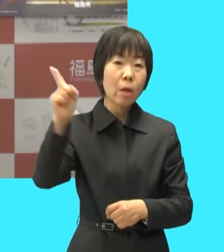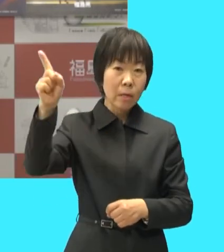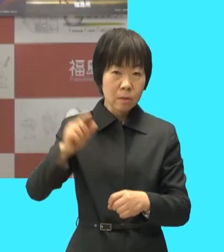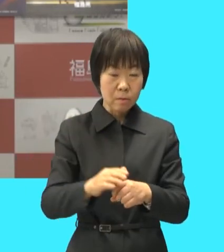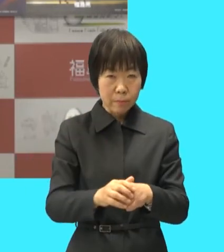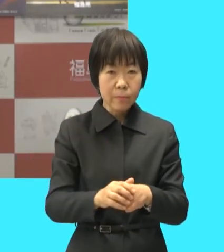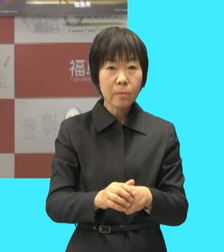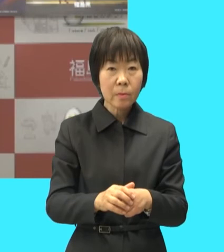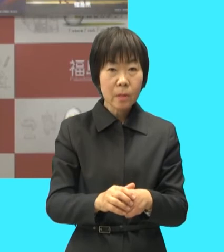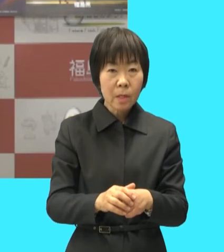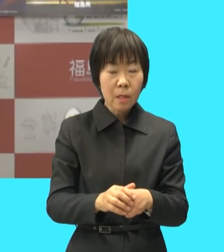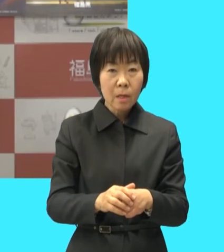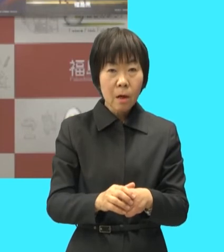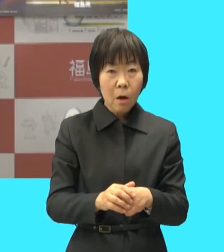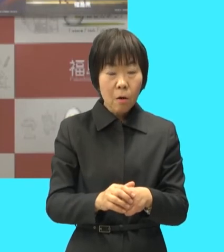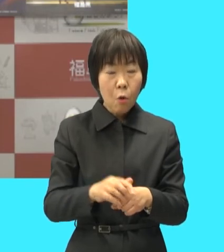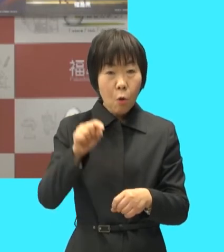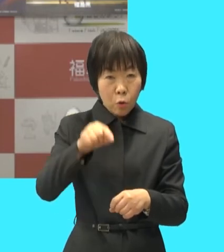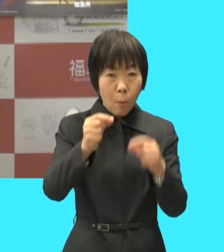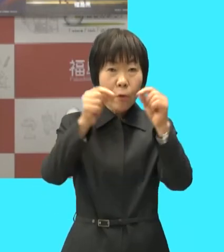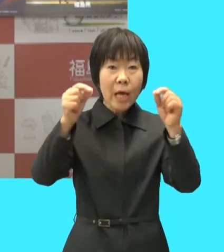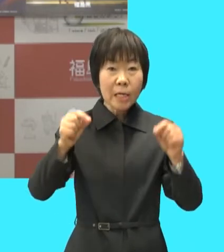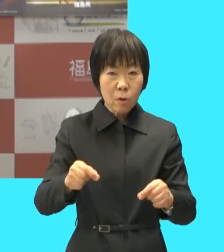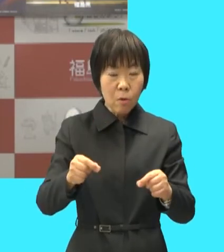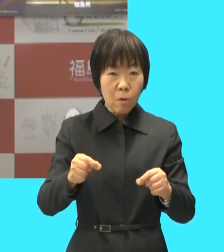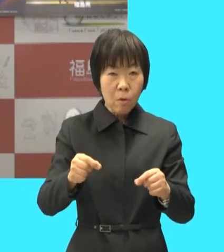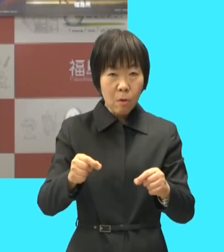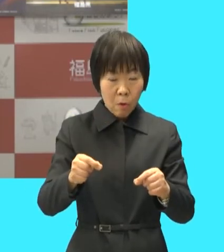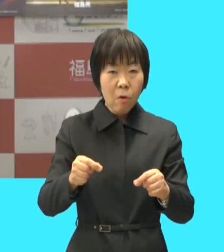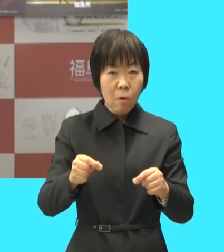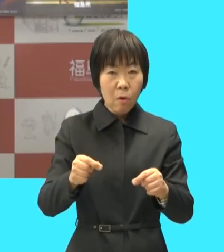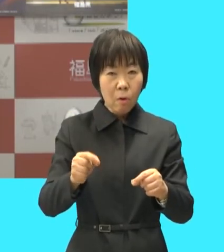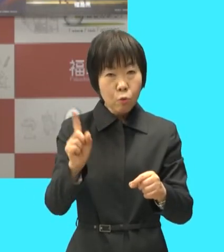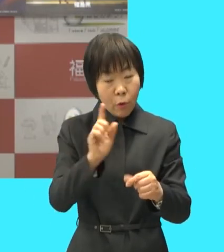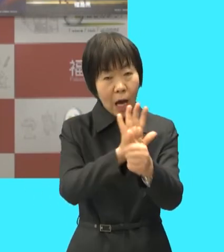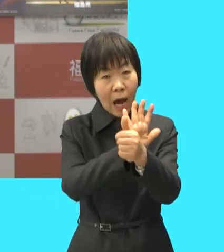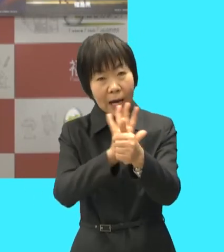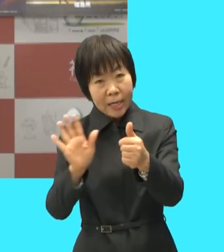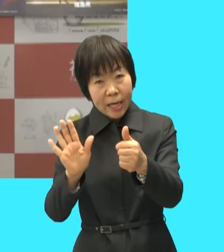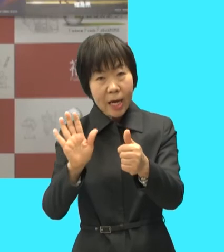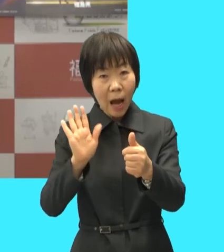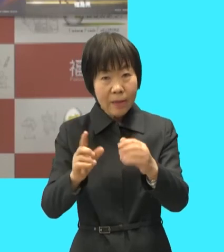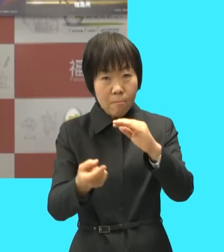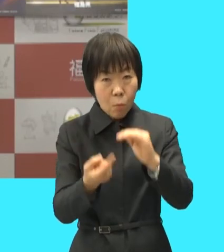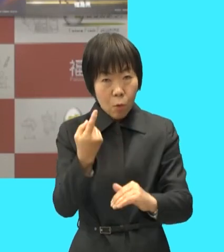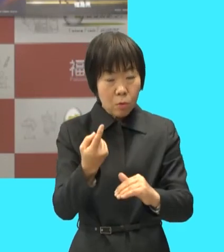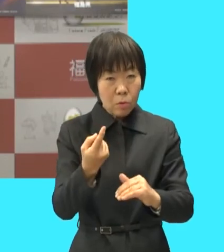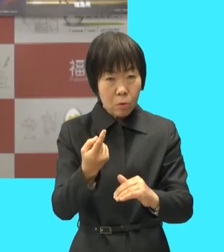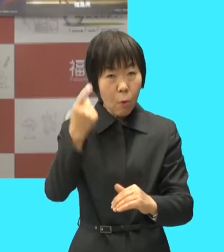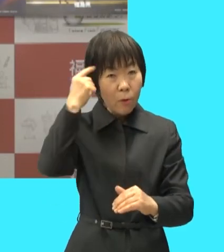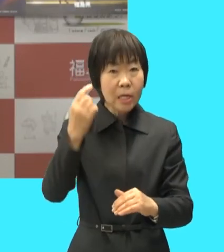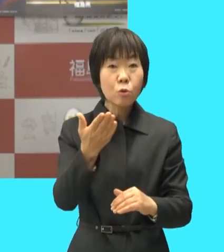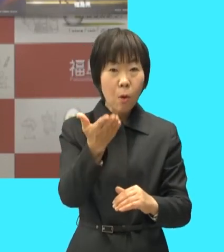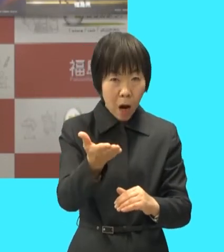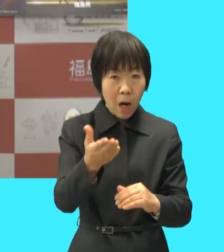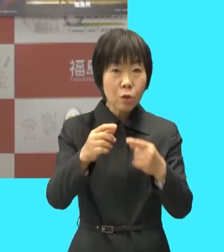問題が起きてしまったと。でまずこの問題のですね、現状でのどういう背景があってこういう問題が起きたというふうに把握されているのか